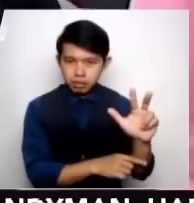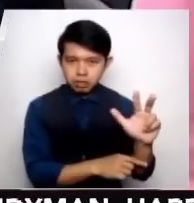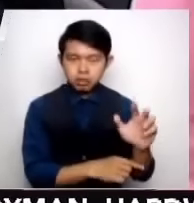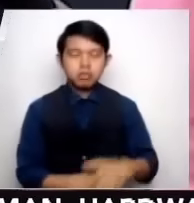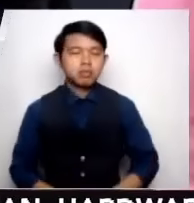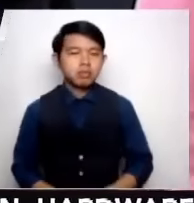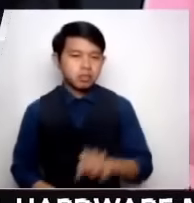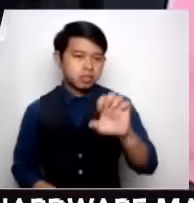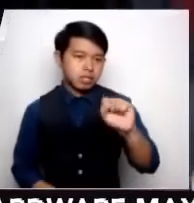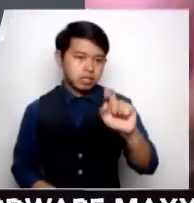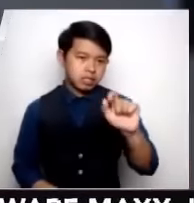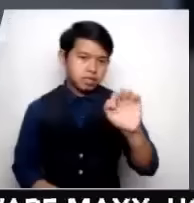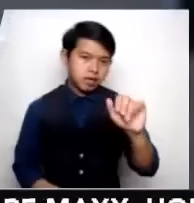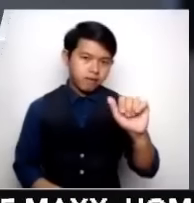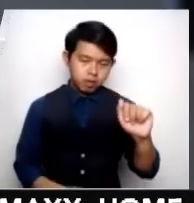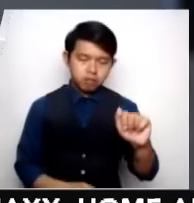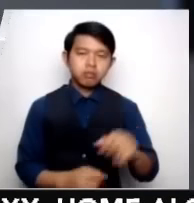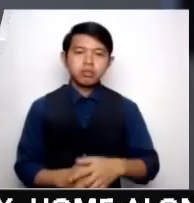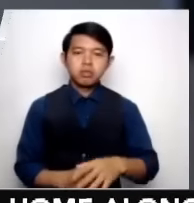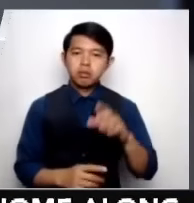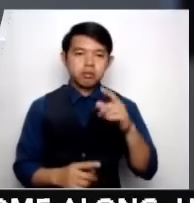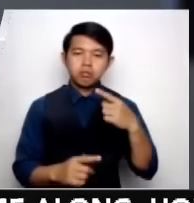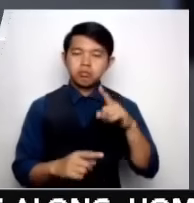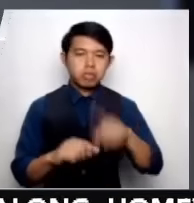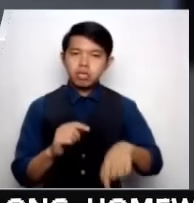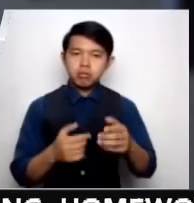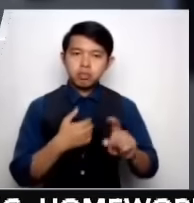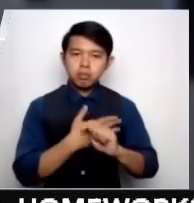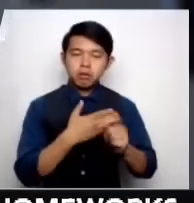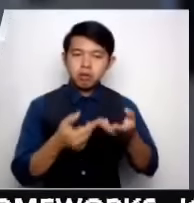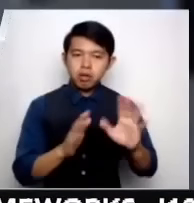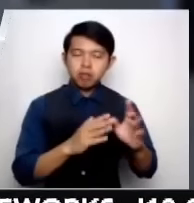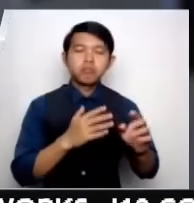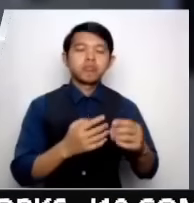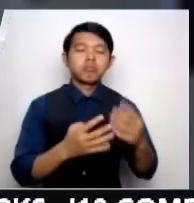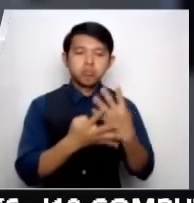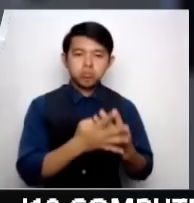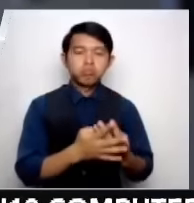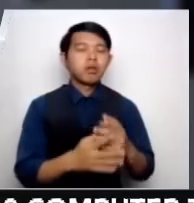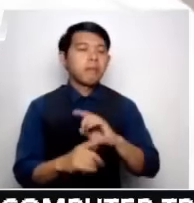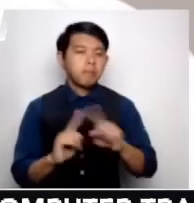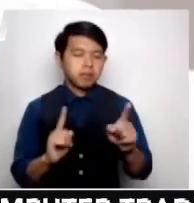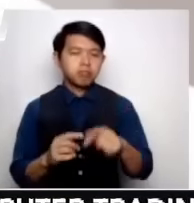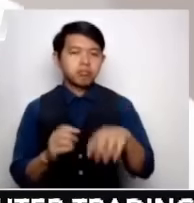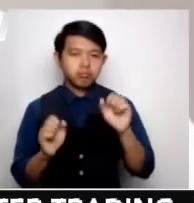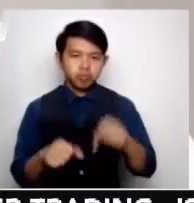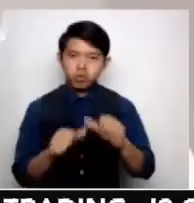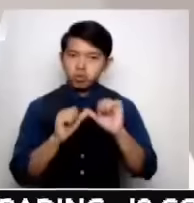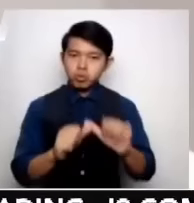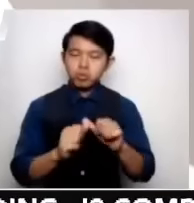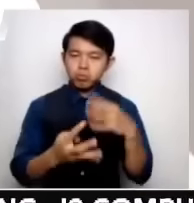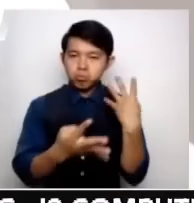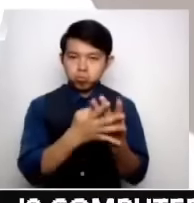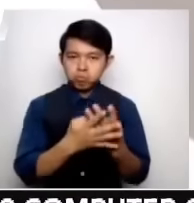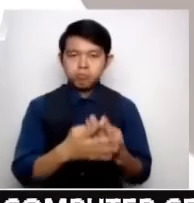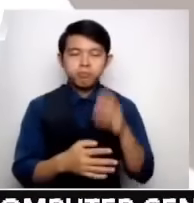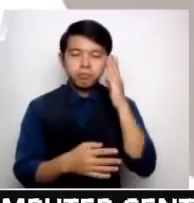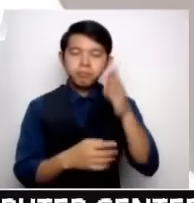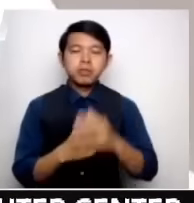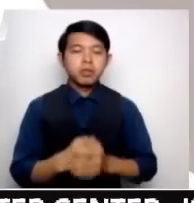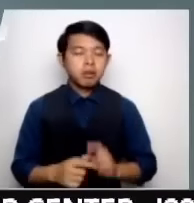life imprisonment. Patuloy namin sinisikap na makuha ang panig ni Chan. Simula nitong Hunyo ay nagpahinga muna si Chan sa kanyang mga